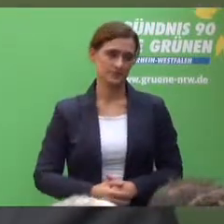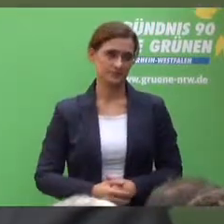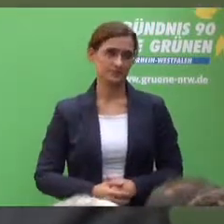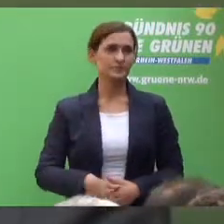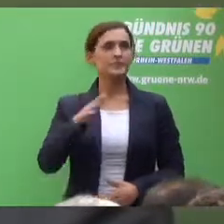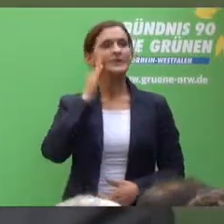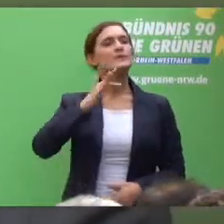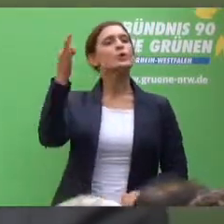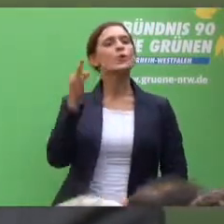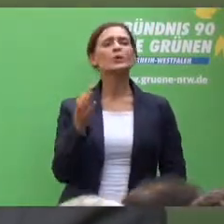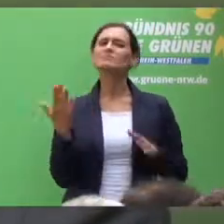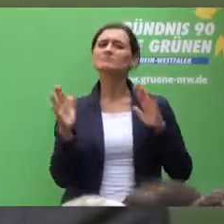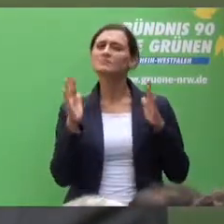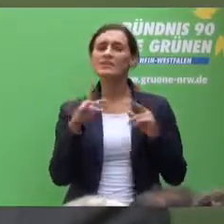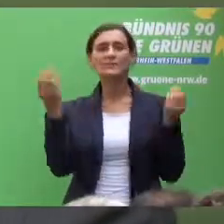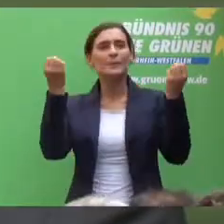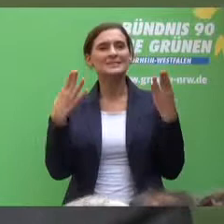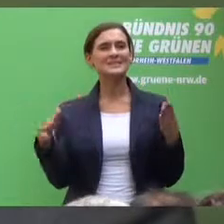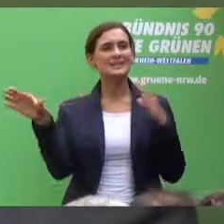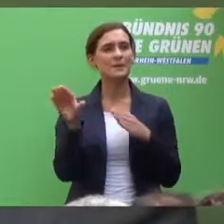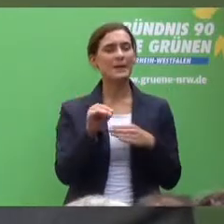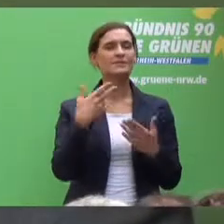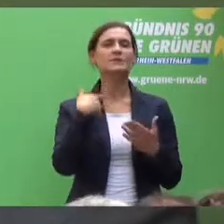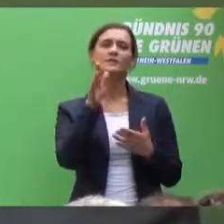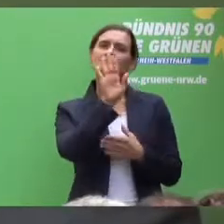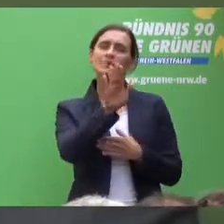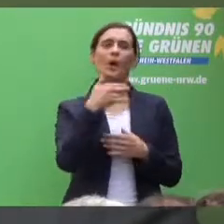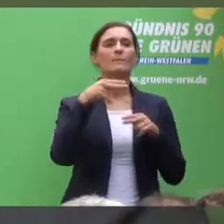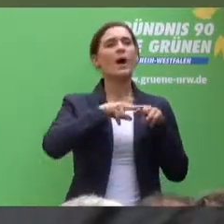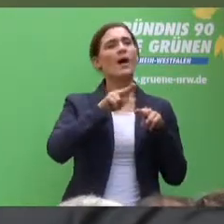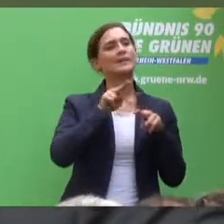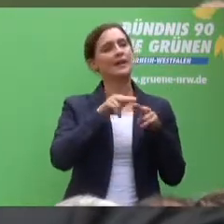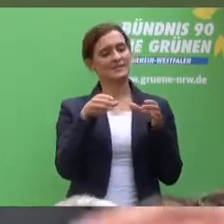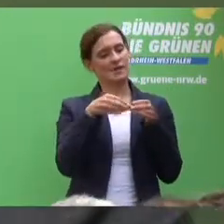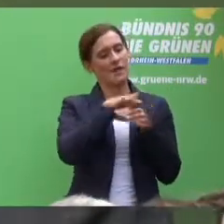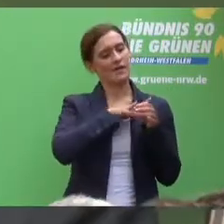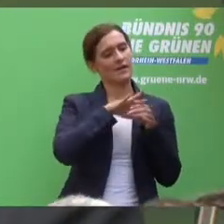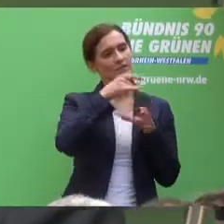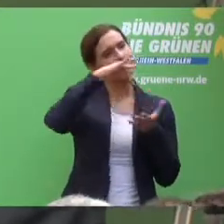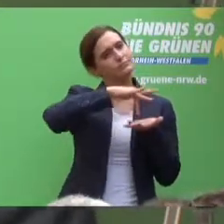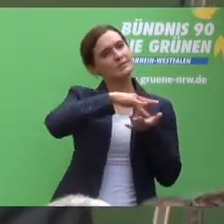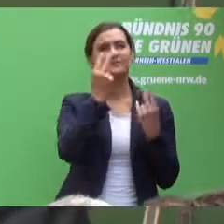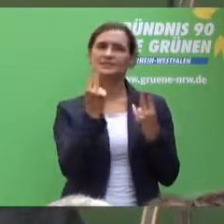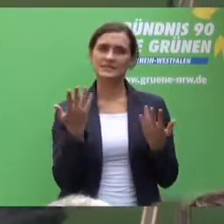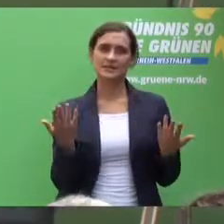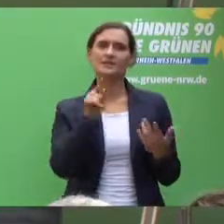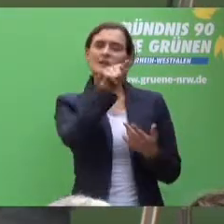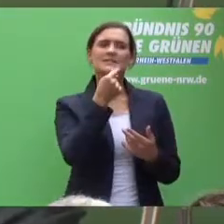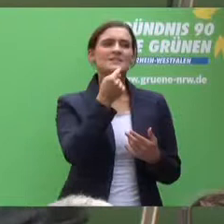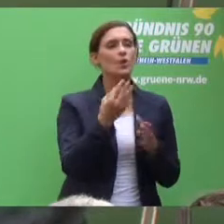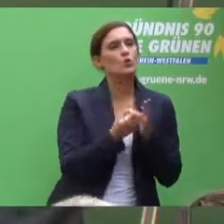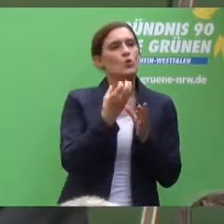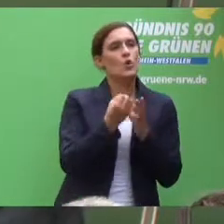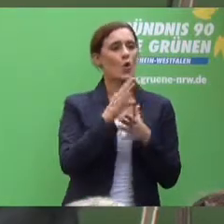was ist denn eigentlich mit eurem Markenkern? Ihr seid doch Ökologen. Warum redet